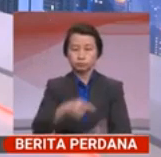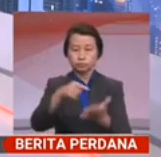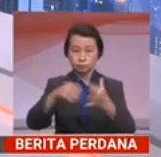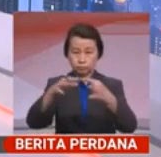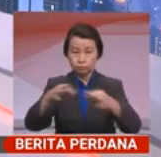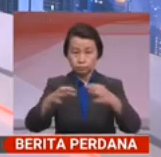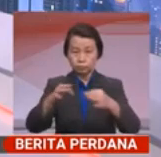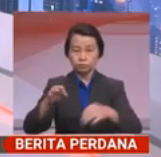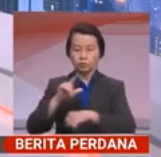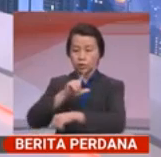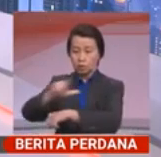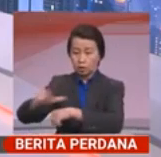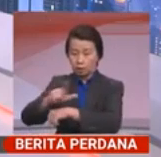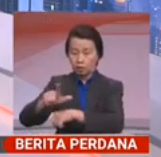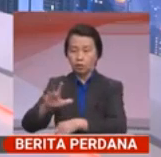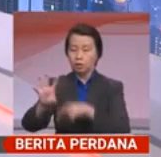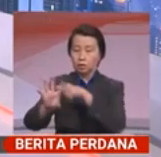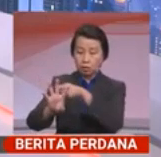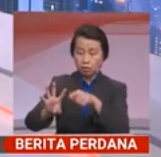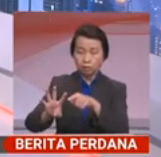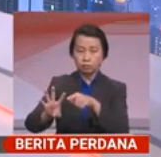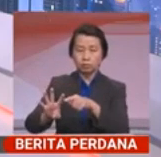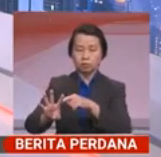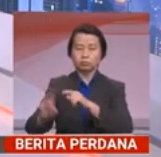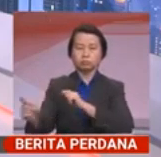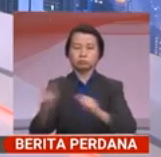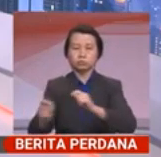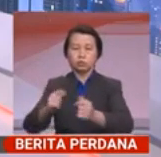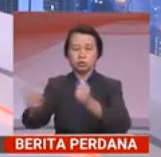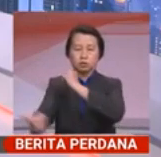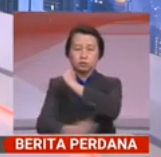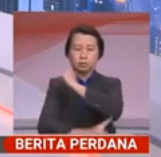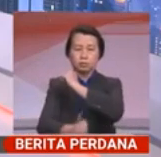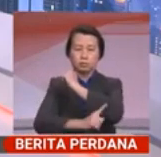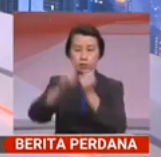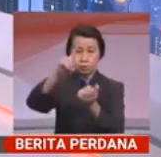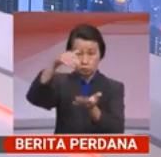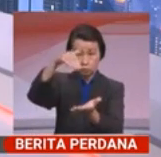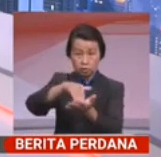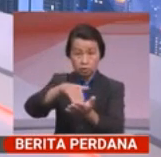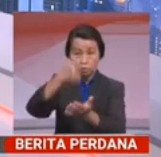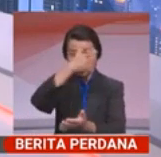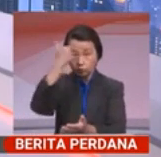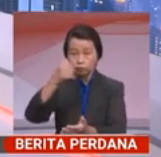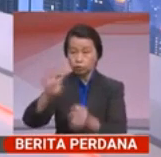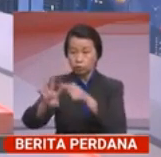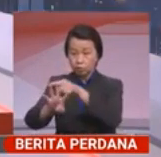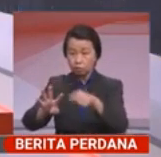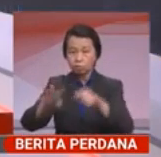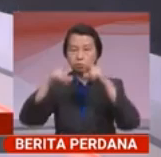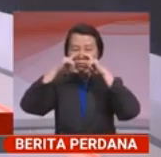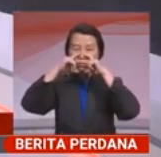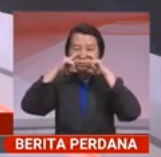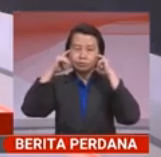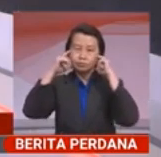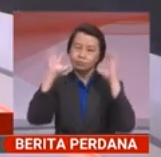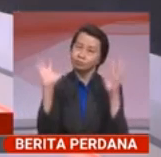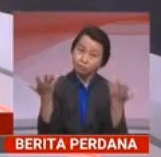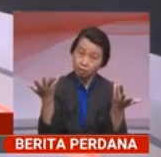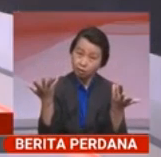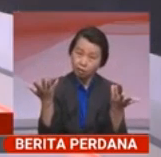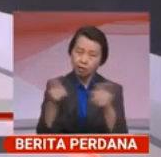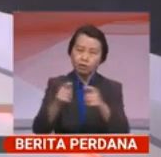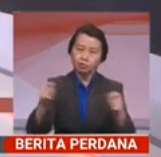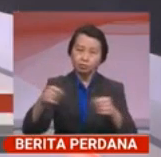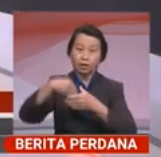di Labuan. Empat individu tempatan dikenakan tindakan kompaun RM1,000 kerana tidak memakai pelitup separuh muka di